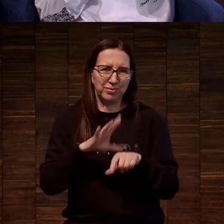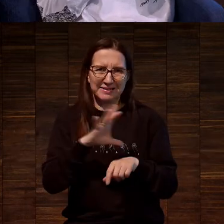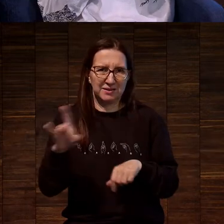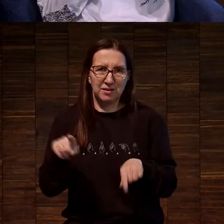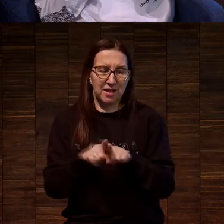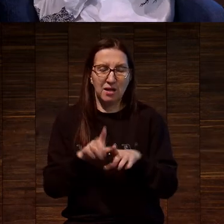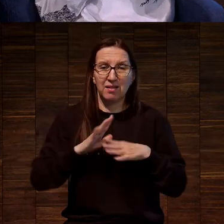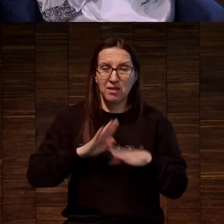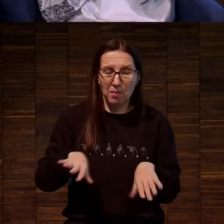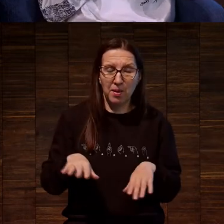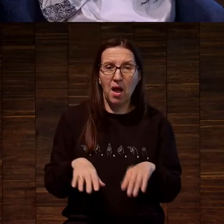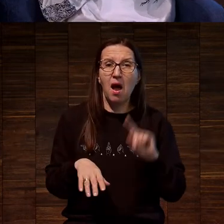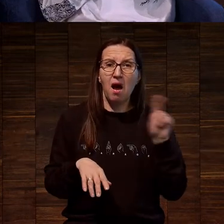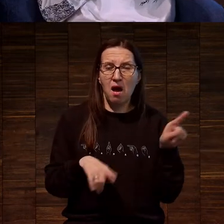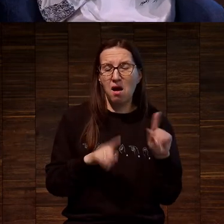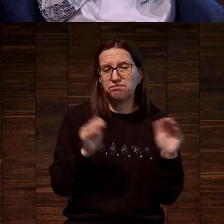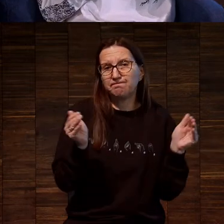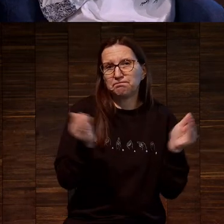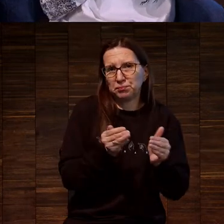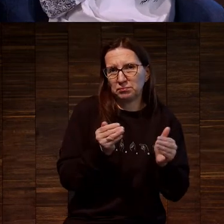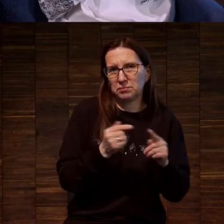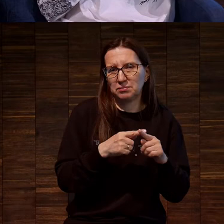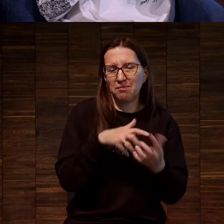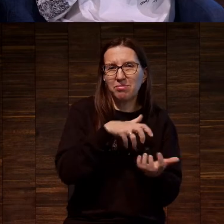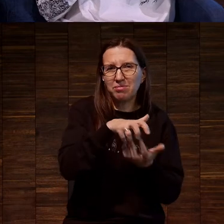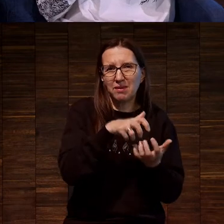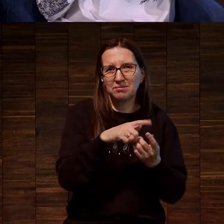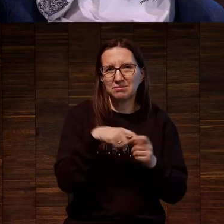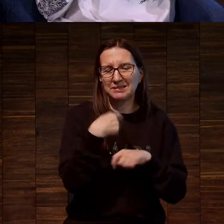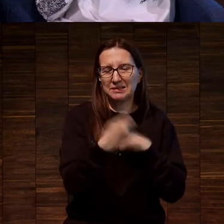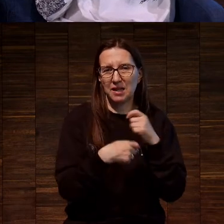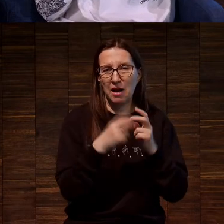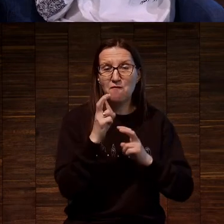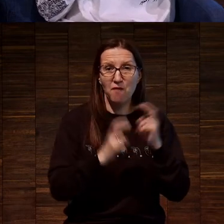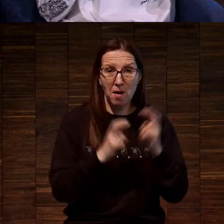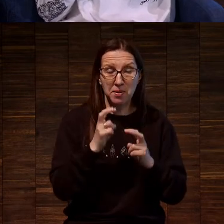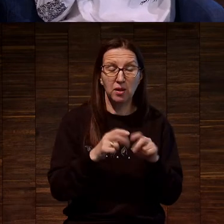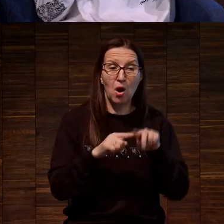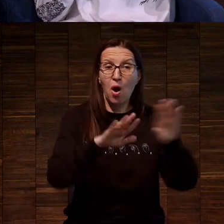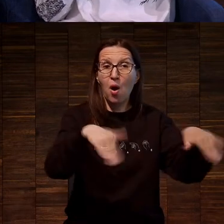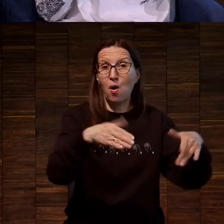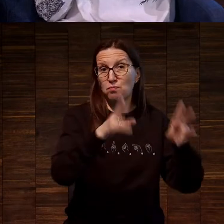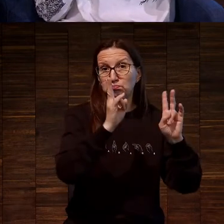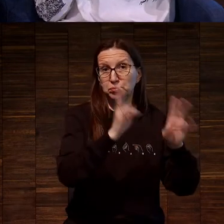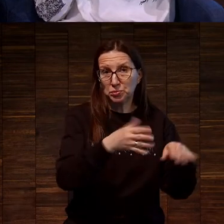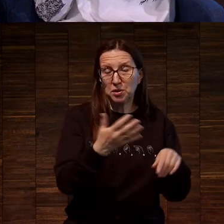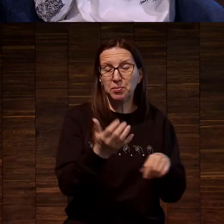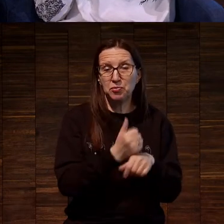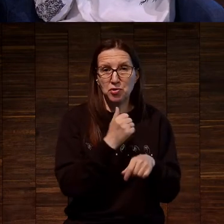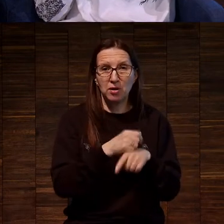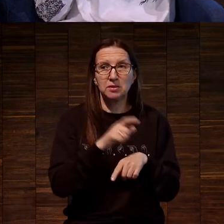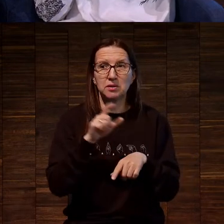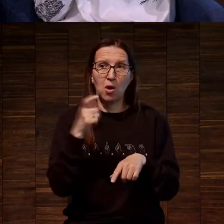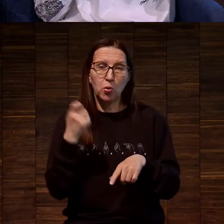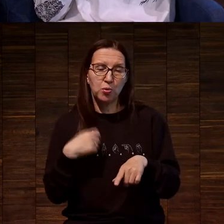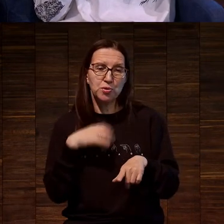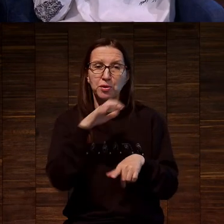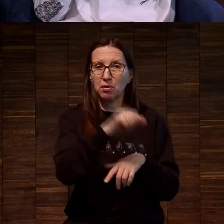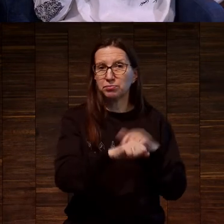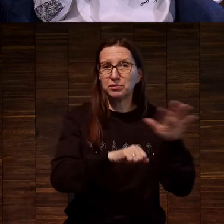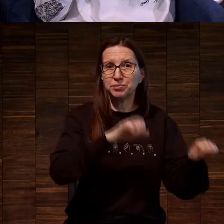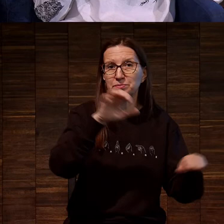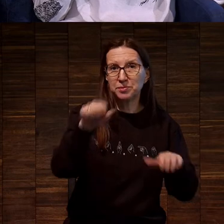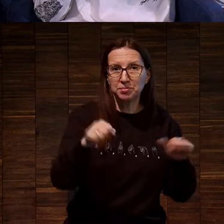пятью проходными. Вот, соответственно, занимая все эти пустующие площадки, образовывая свои пространства и среды,